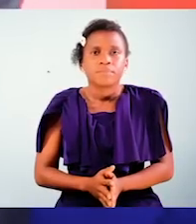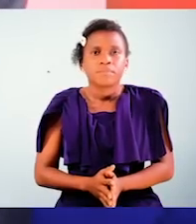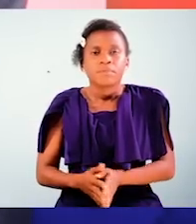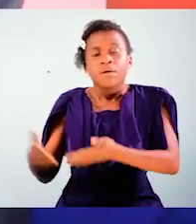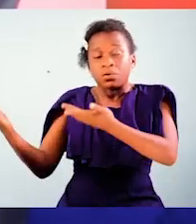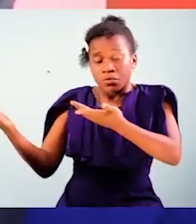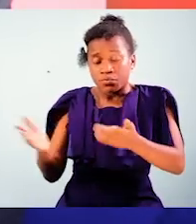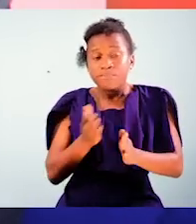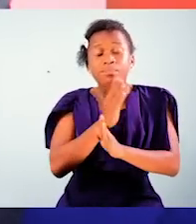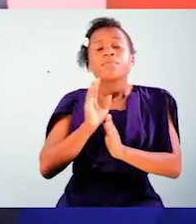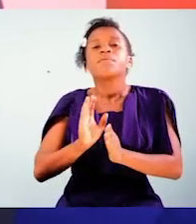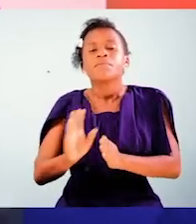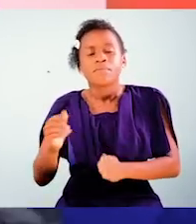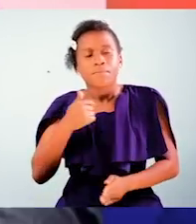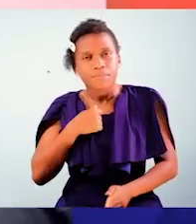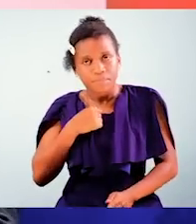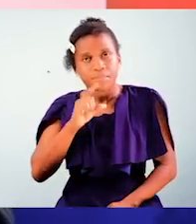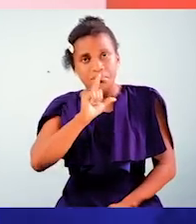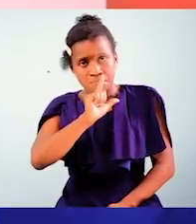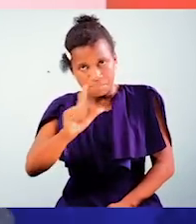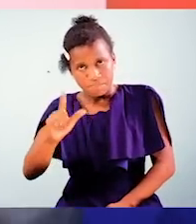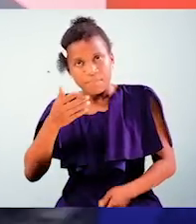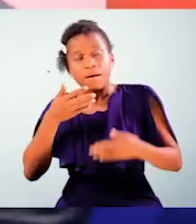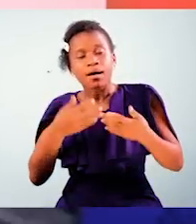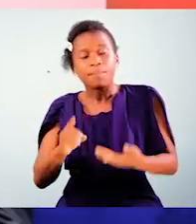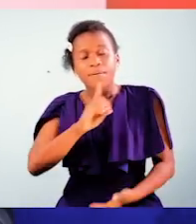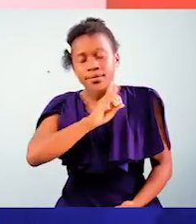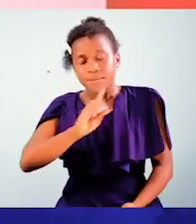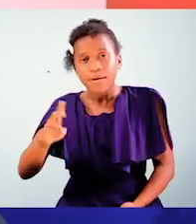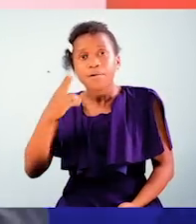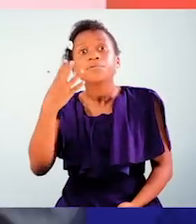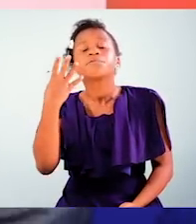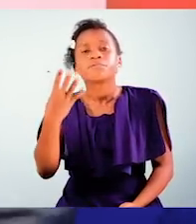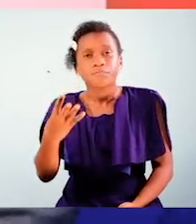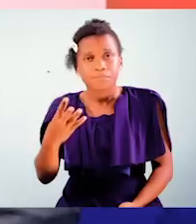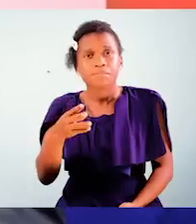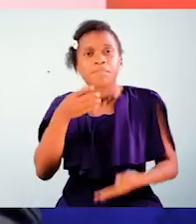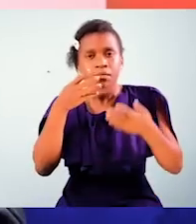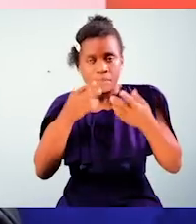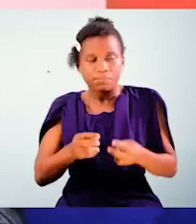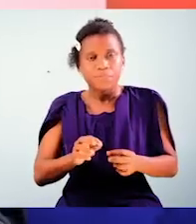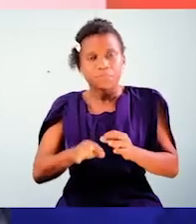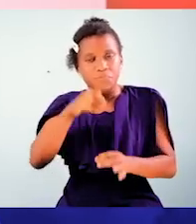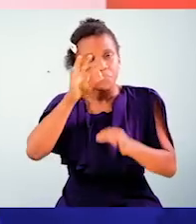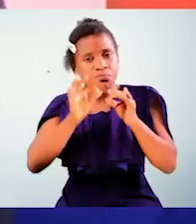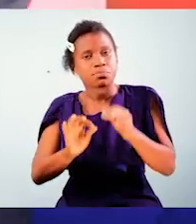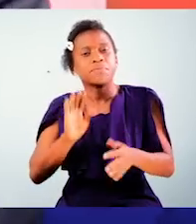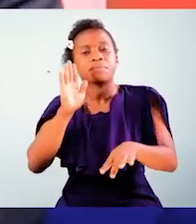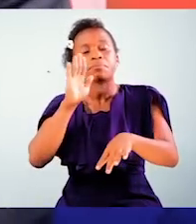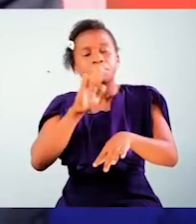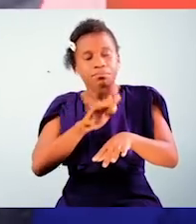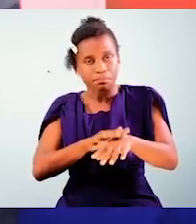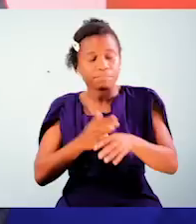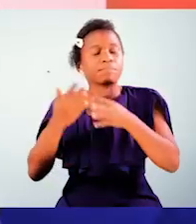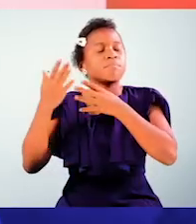Karibu sana kwenye exclusive. Mimi ni Lambert Stanislaus na hapa ni Da24. Kwenye exclusive uchambuzi leo tutagusia na kuangazia